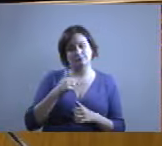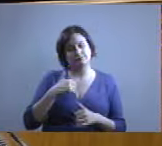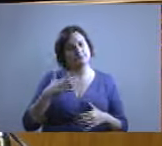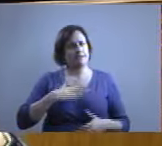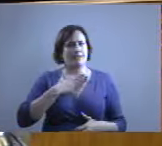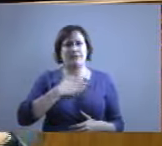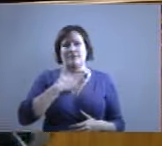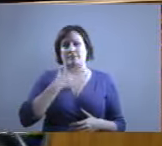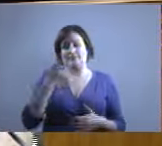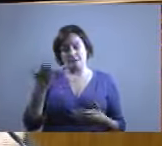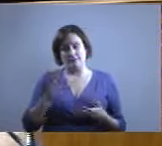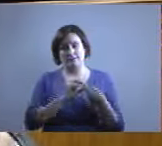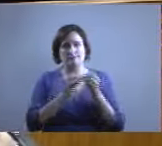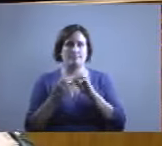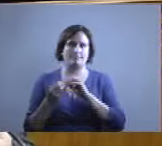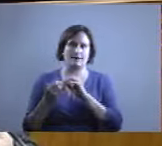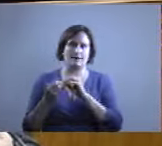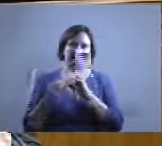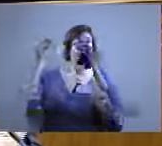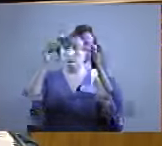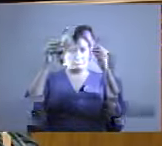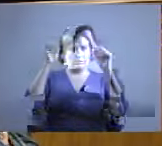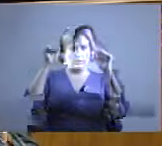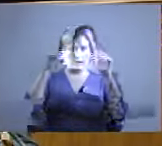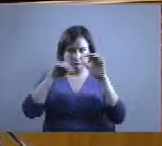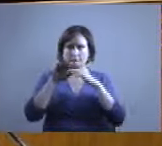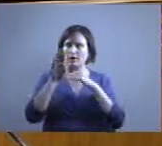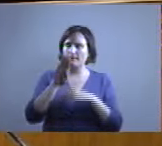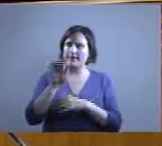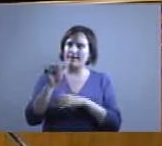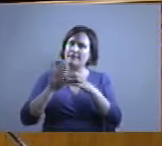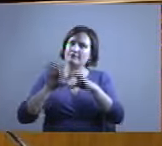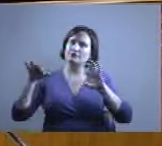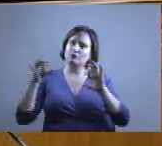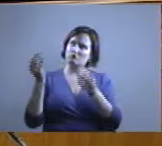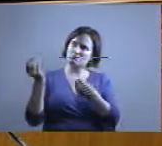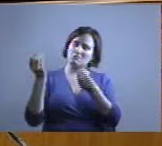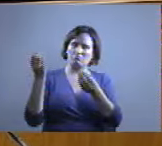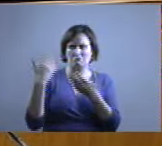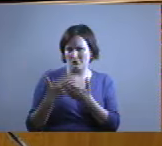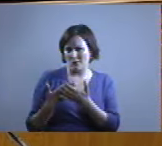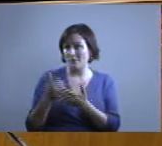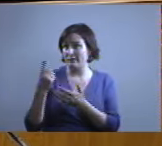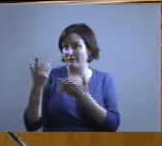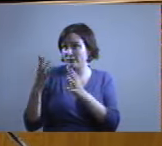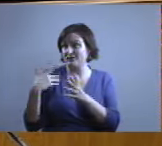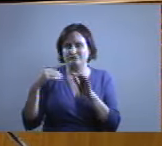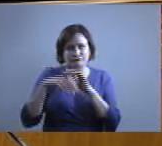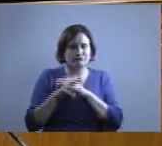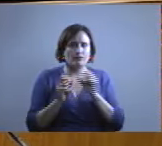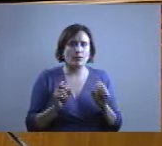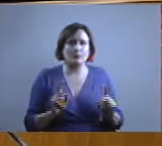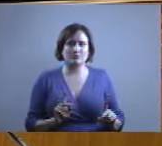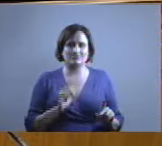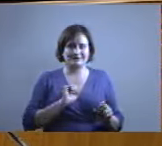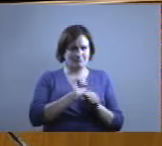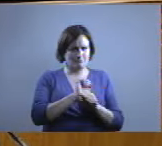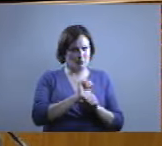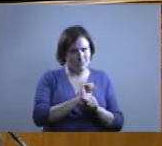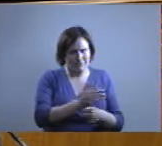wysigingswetsontwerp, want dit ontsluit die moontlikhede. Daar gaan baie geleenthede wees om jou taal te timmer, om soos NP van Wyk Lou